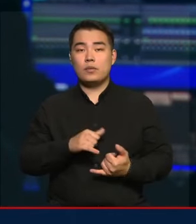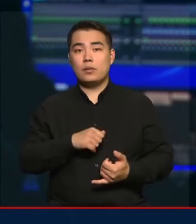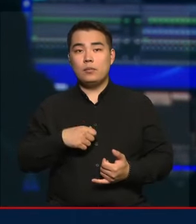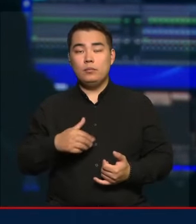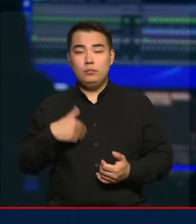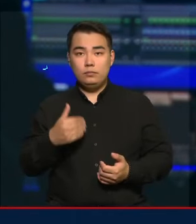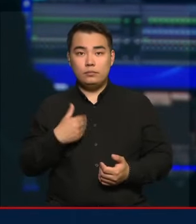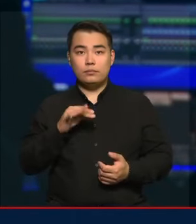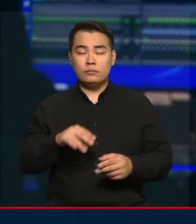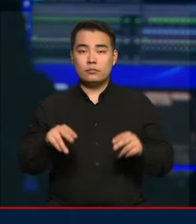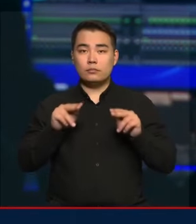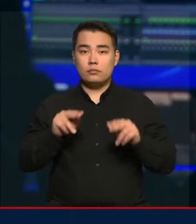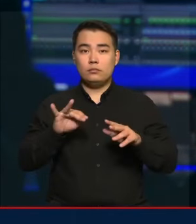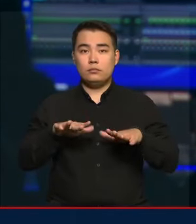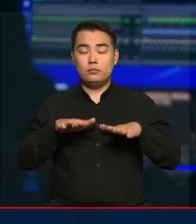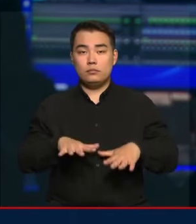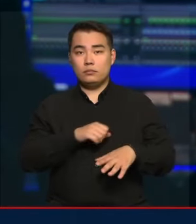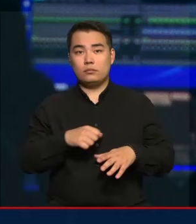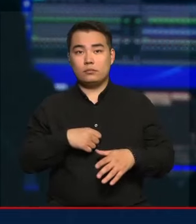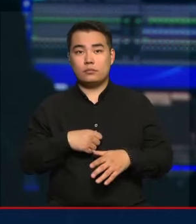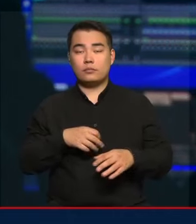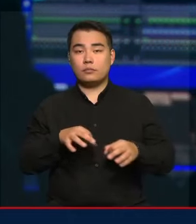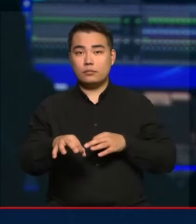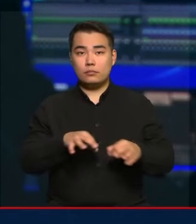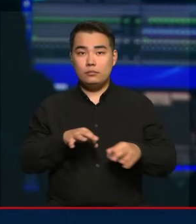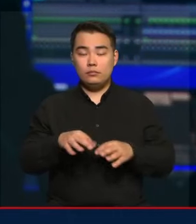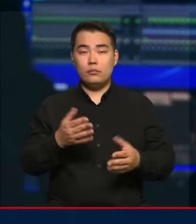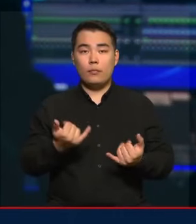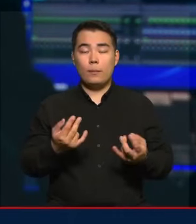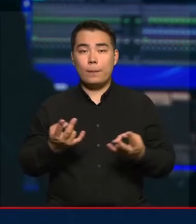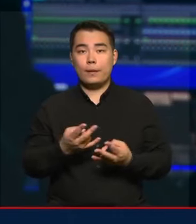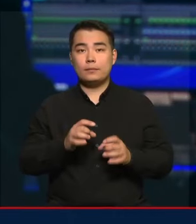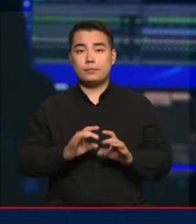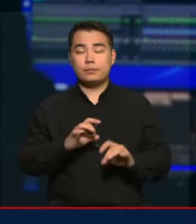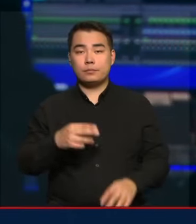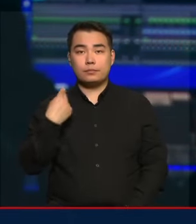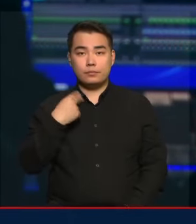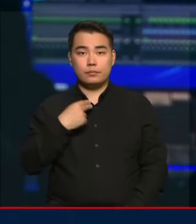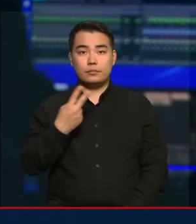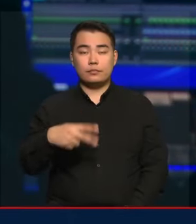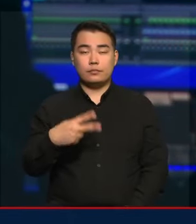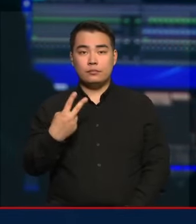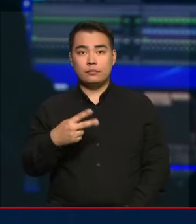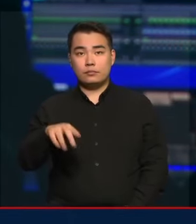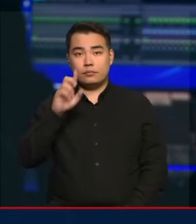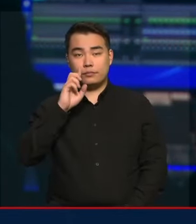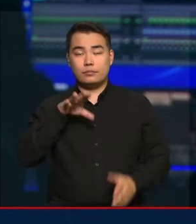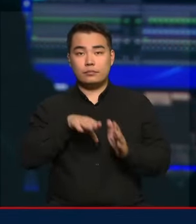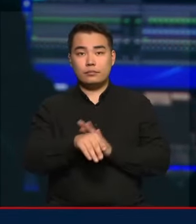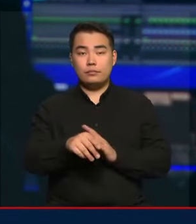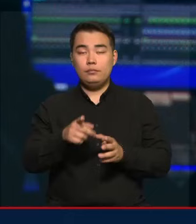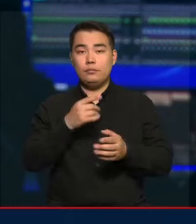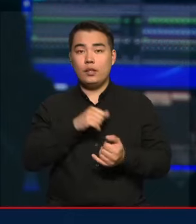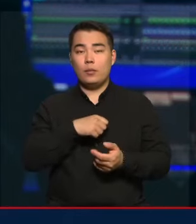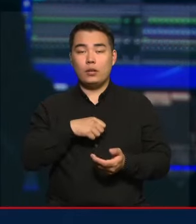теңгерімді, әділ әрі орнықты ғаламдық жүйенің архитекторлары болуға ұмтыламыз деді президент. 22 елдің саясаткерлері